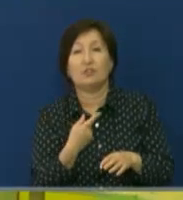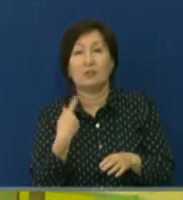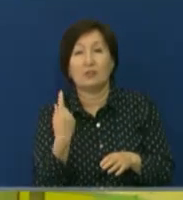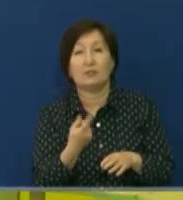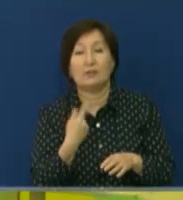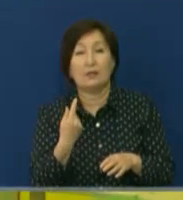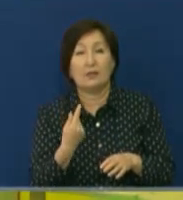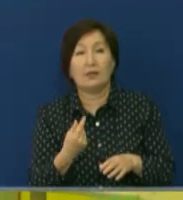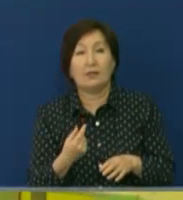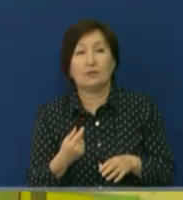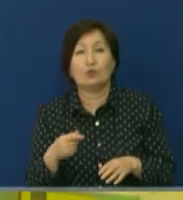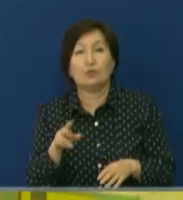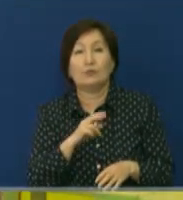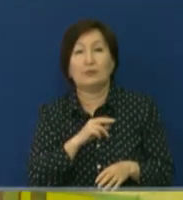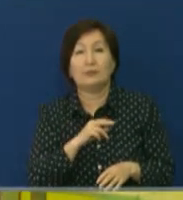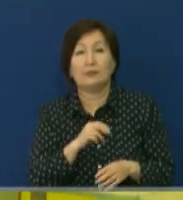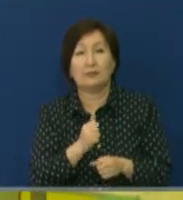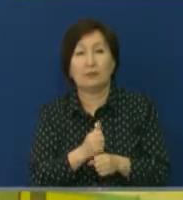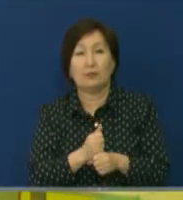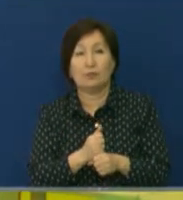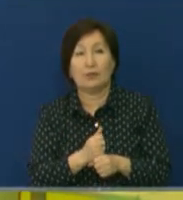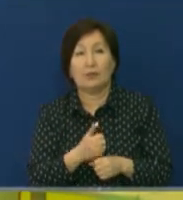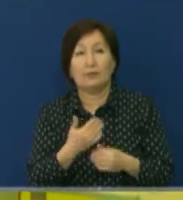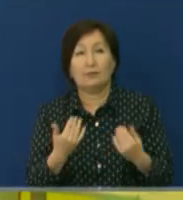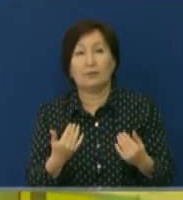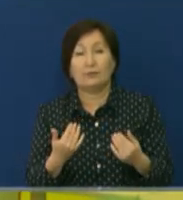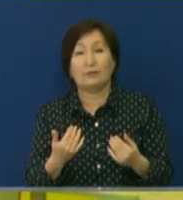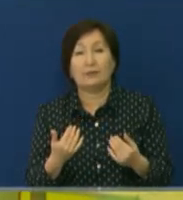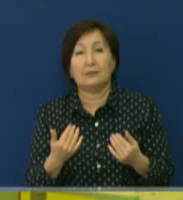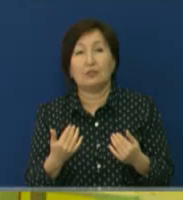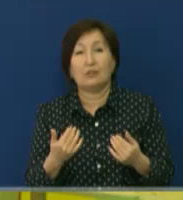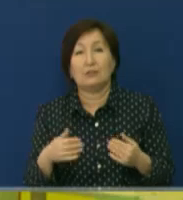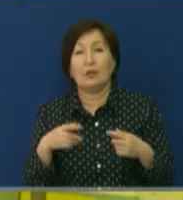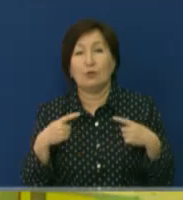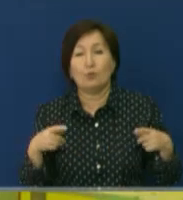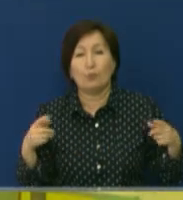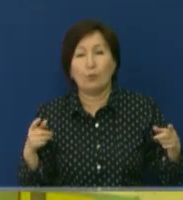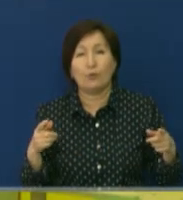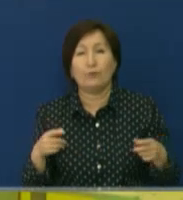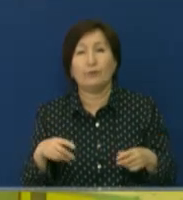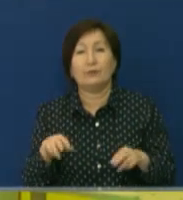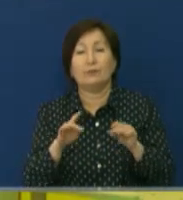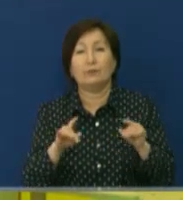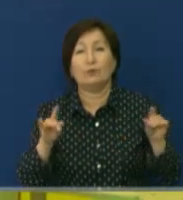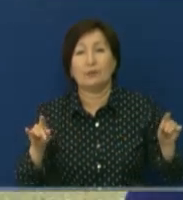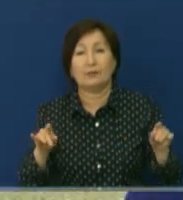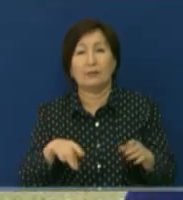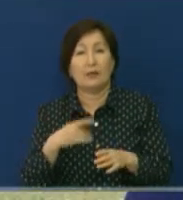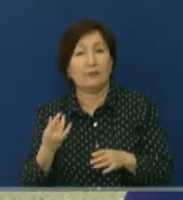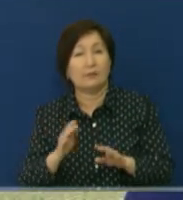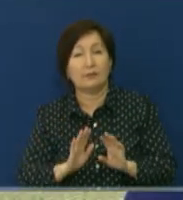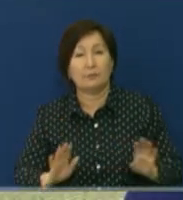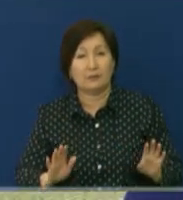делает она может детализировать любого ребенка страхова так падения